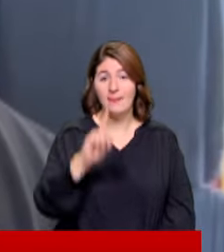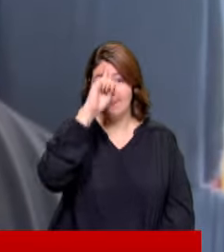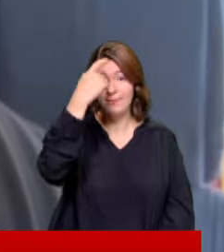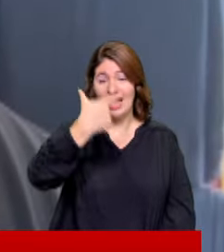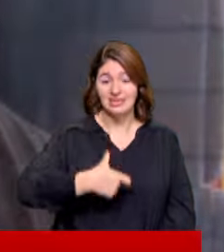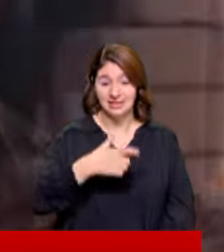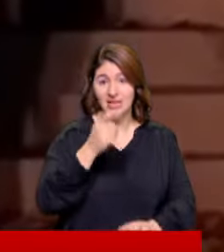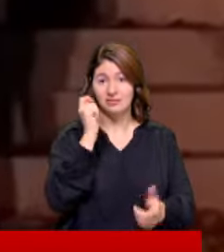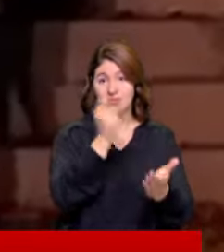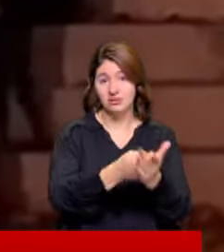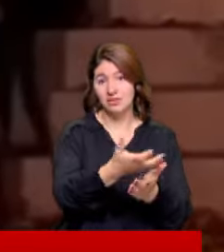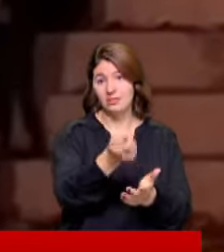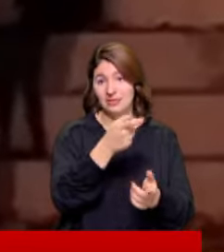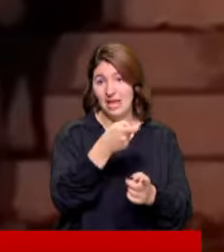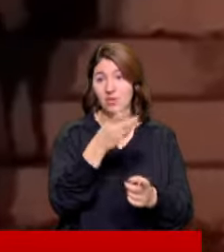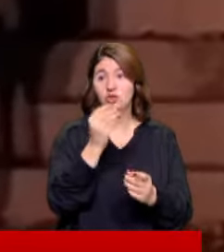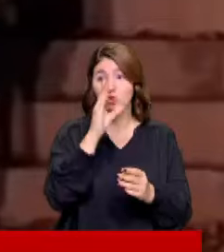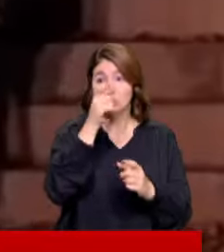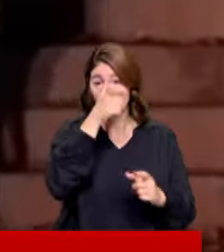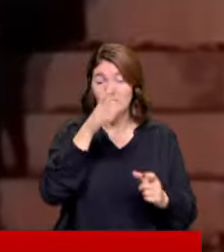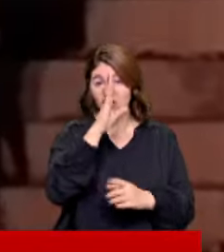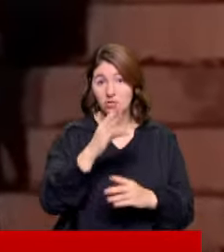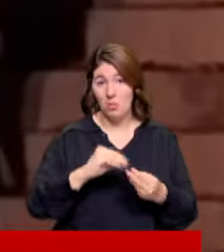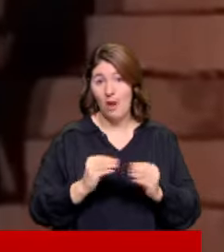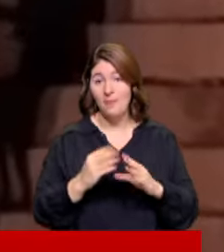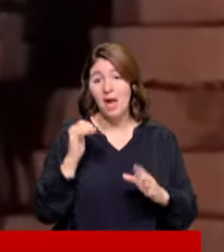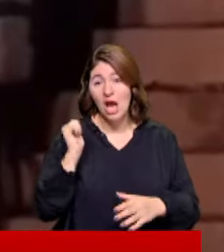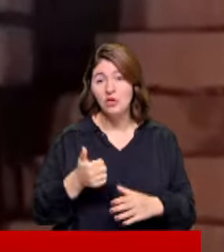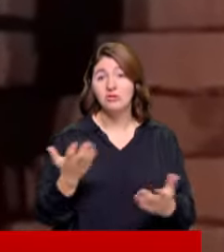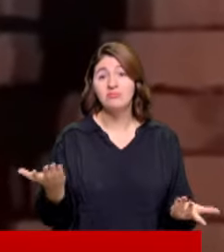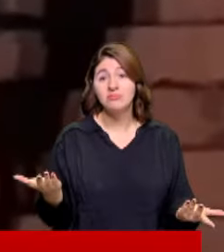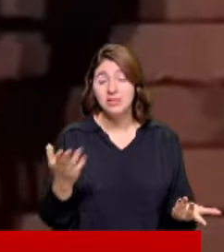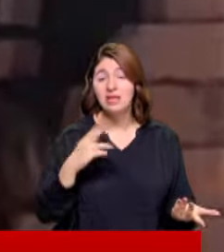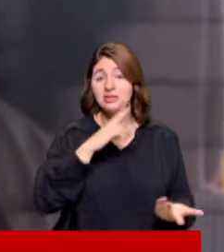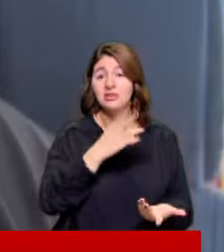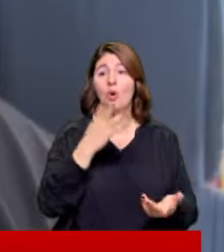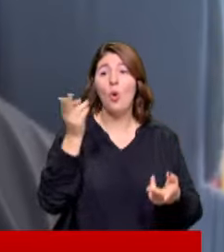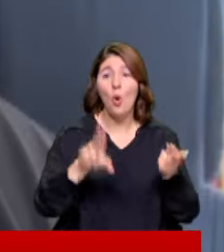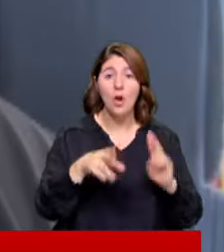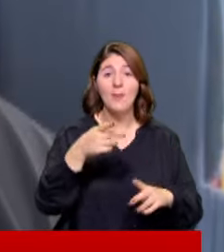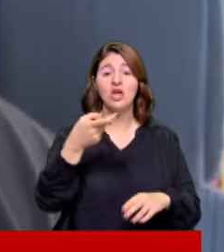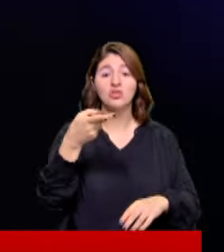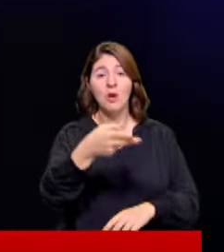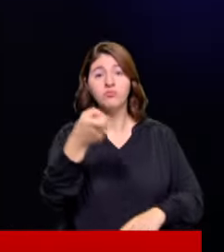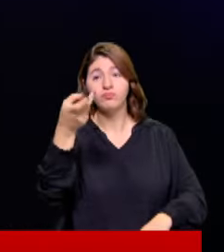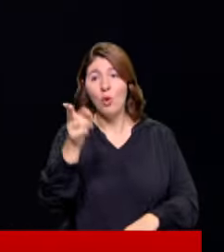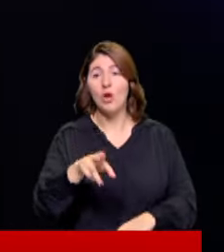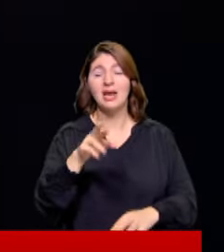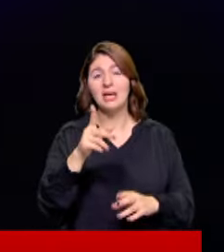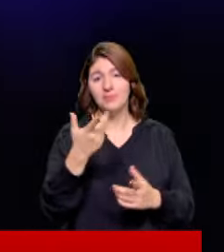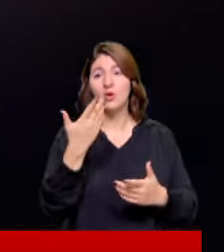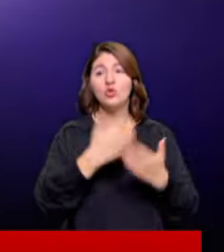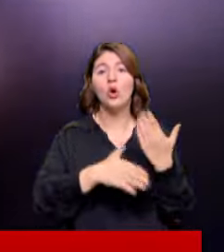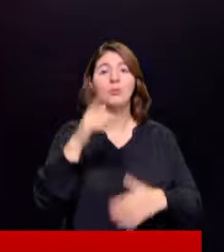Bireysel silahlanma Türkiye'de ciddi bir sorun. Her gün maalesef cinayet veya öldürülme vakalarını görüyoruz. Yorgun